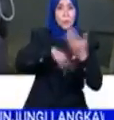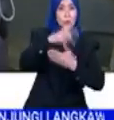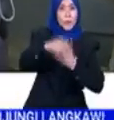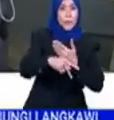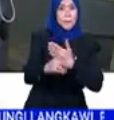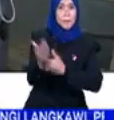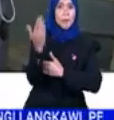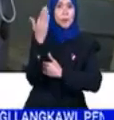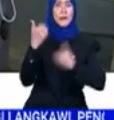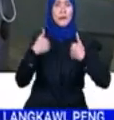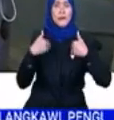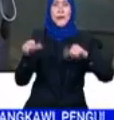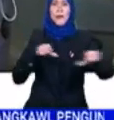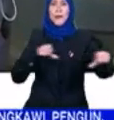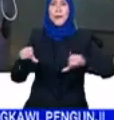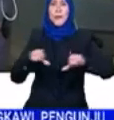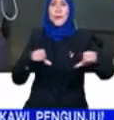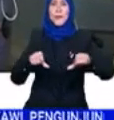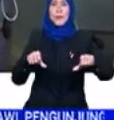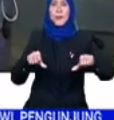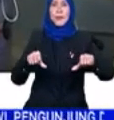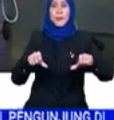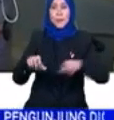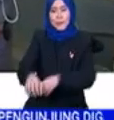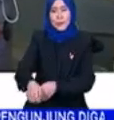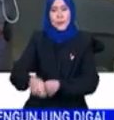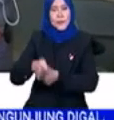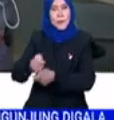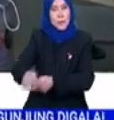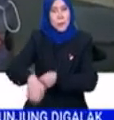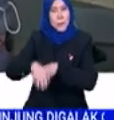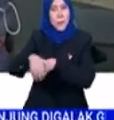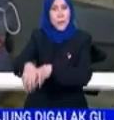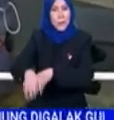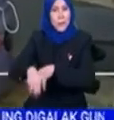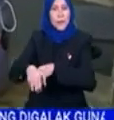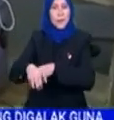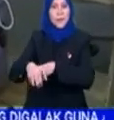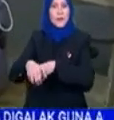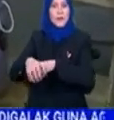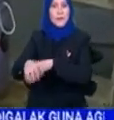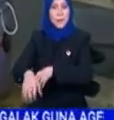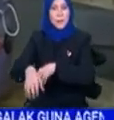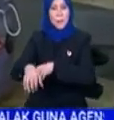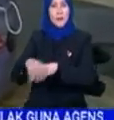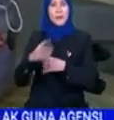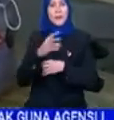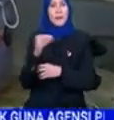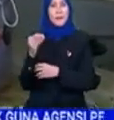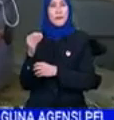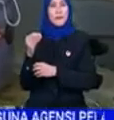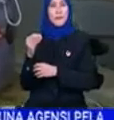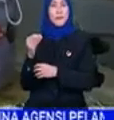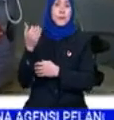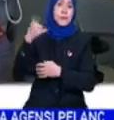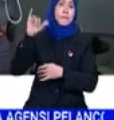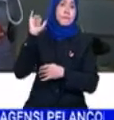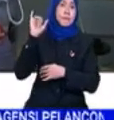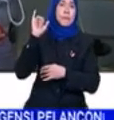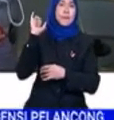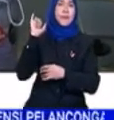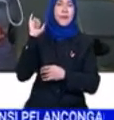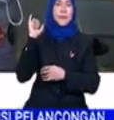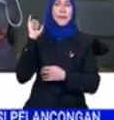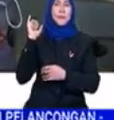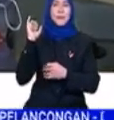bagi kami aduh Mitsubishi ah pekebun untuk melebihkan gede Vagetoz air semua semalam jam